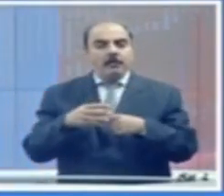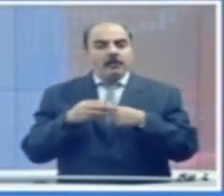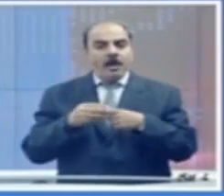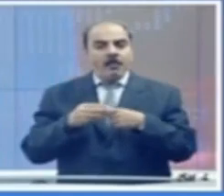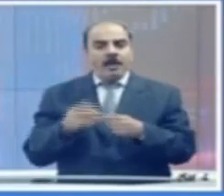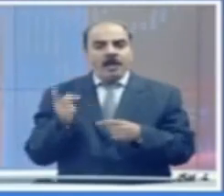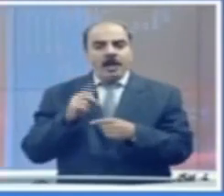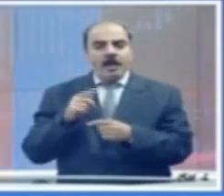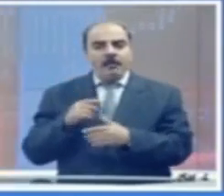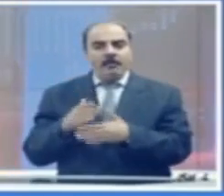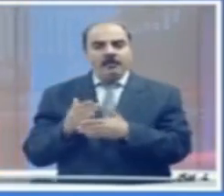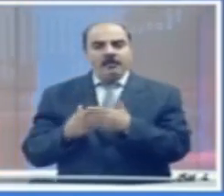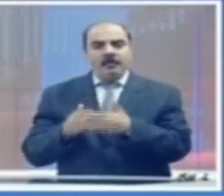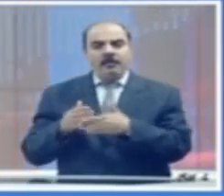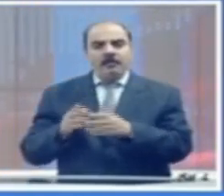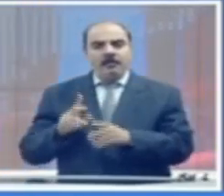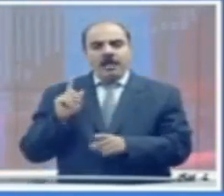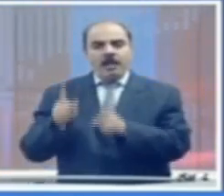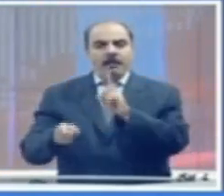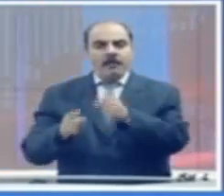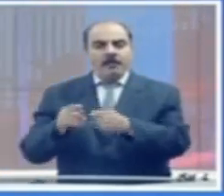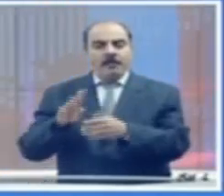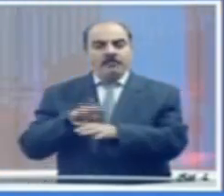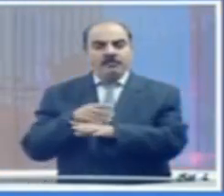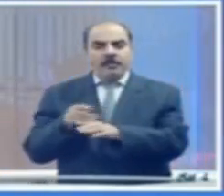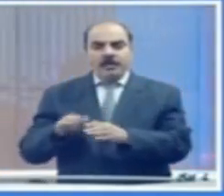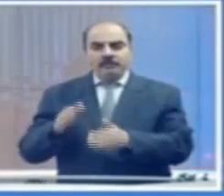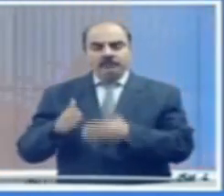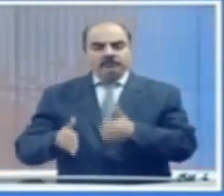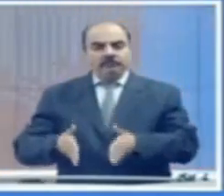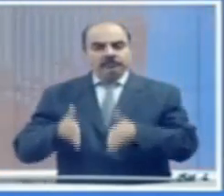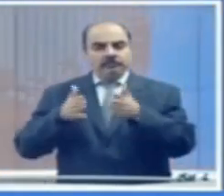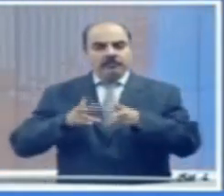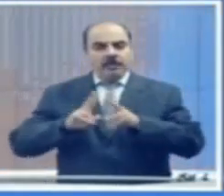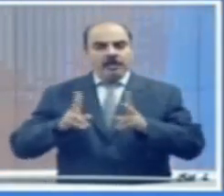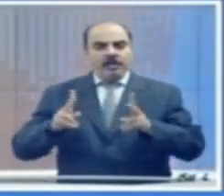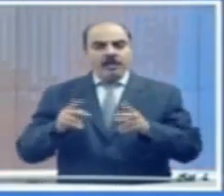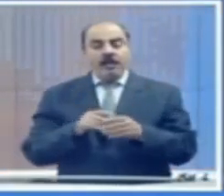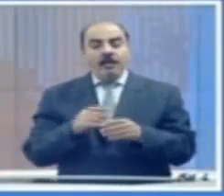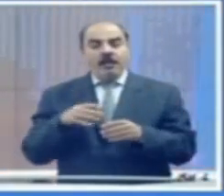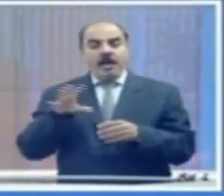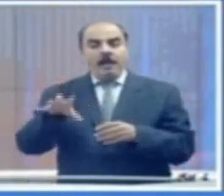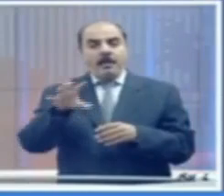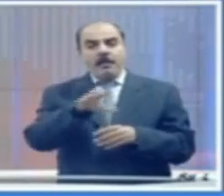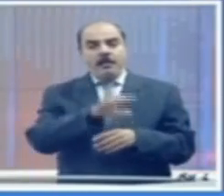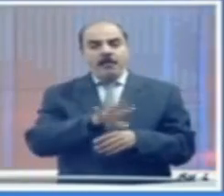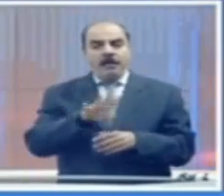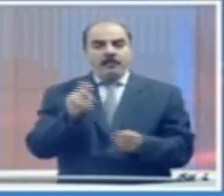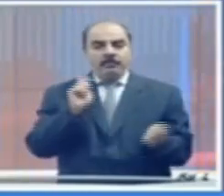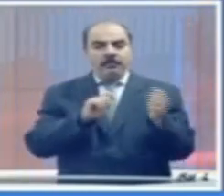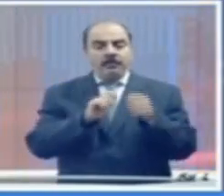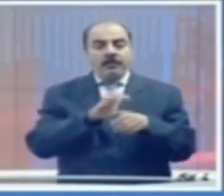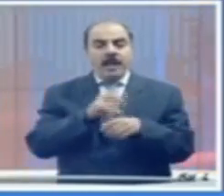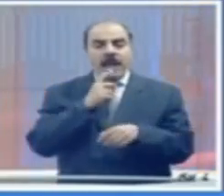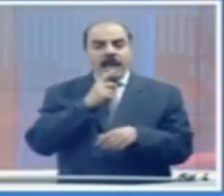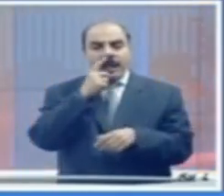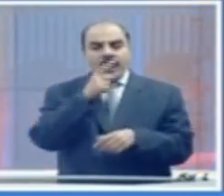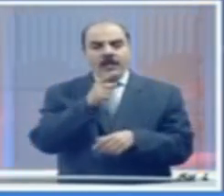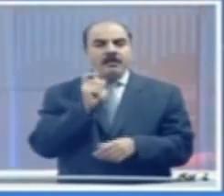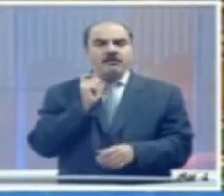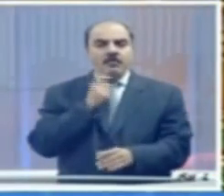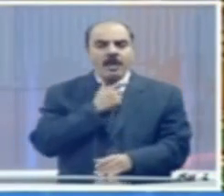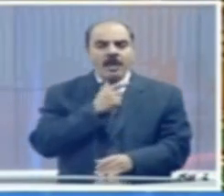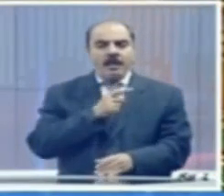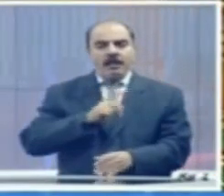وبعض شركات المقاولات والأعمال الإنشائية لتنفيذ أعمال شبكات البنية التحتية لأربع مناطق